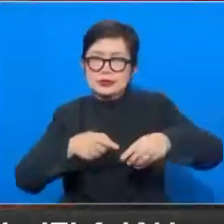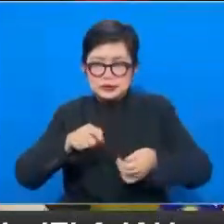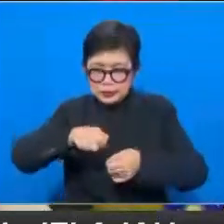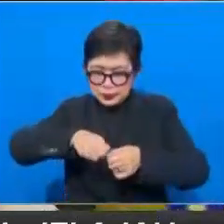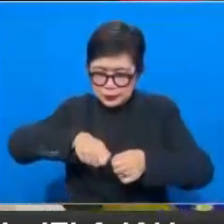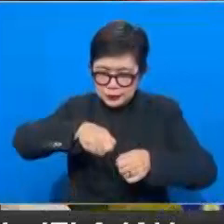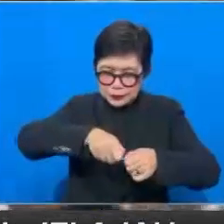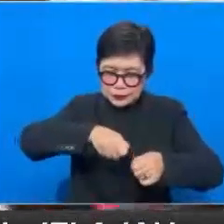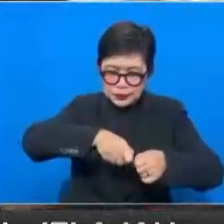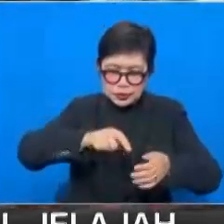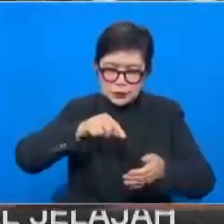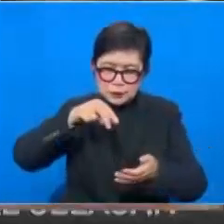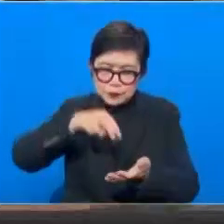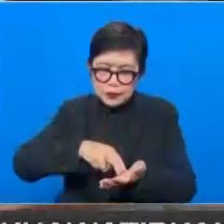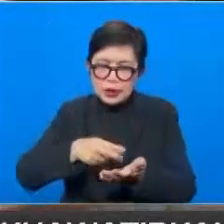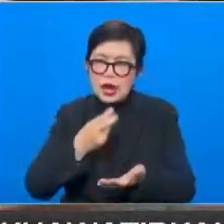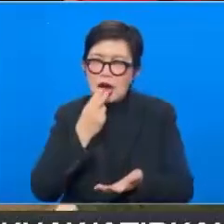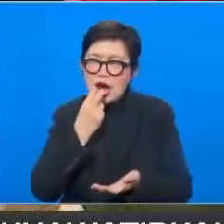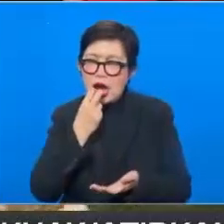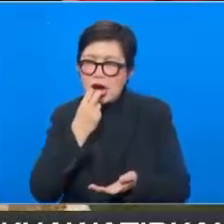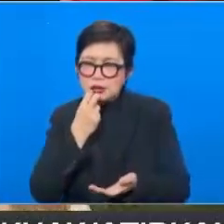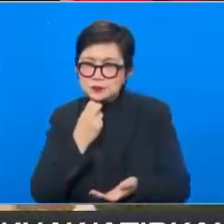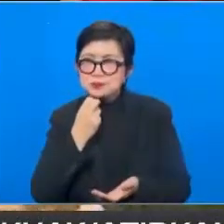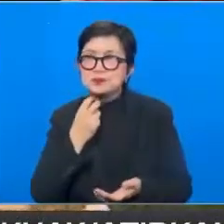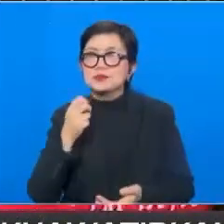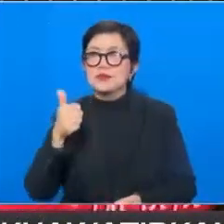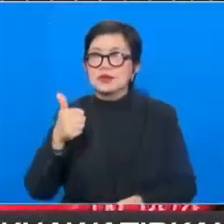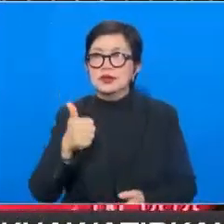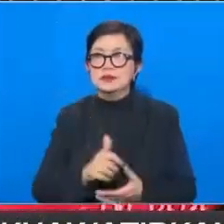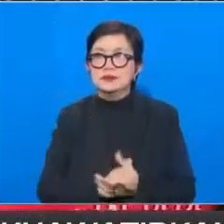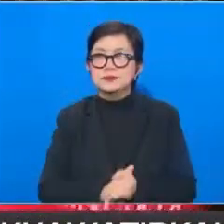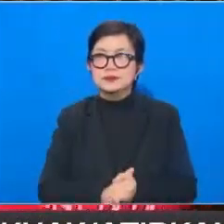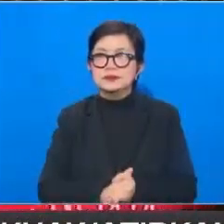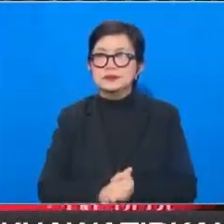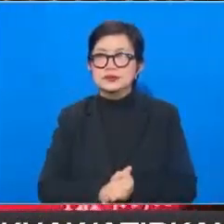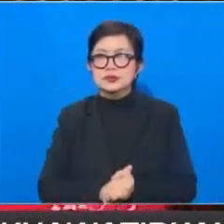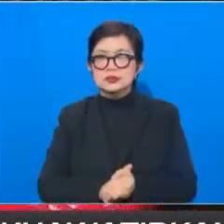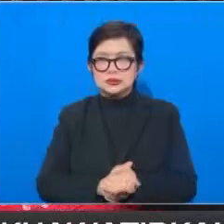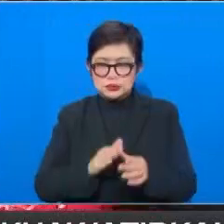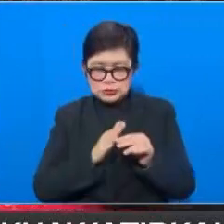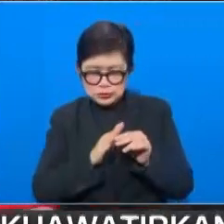ngiler nih. Dirapin. Ini daging domba lebih cepat matang? Betul, karena tekstur